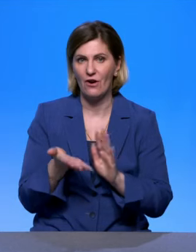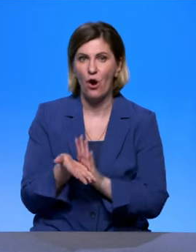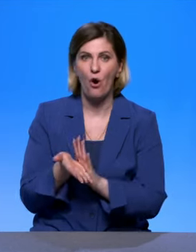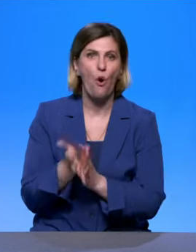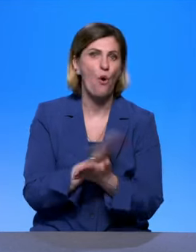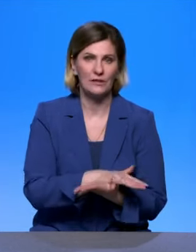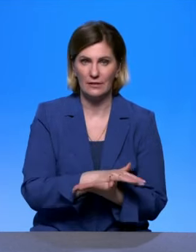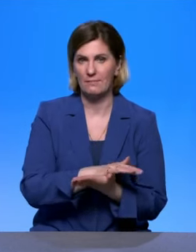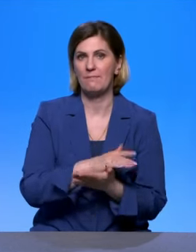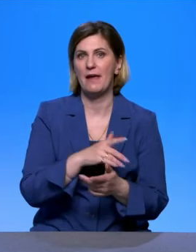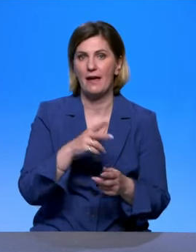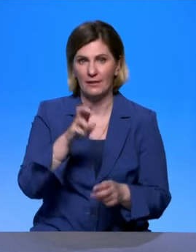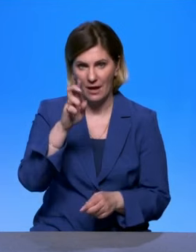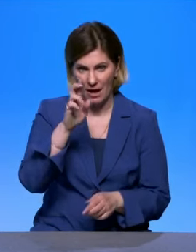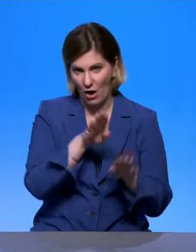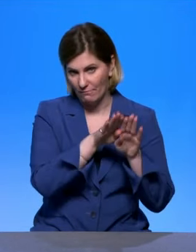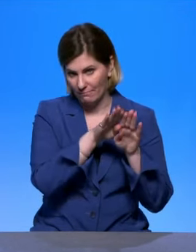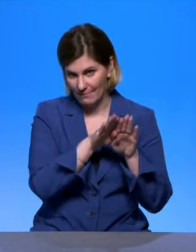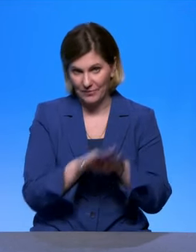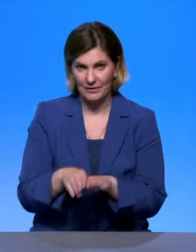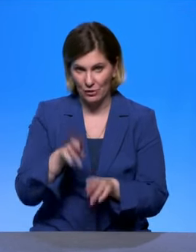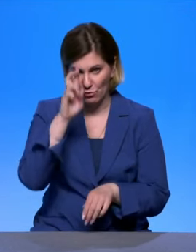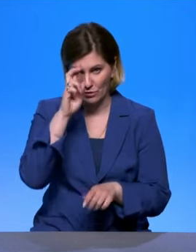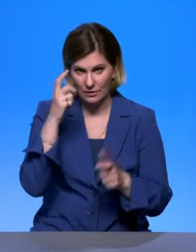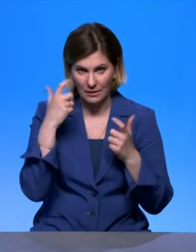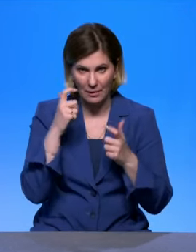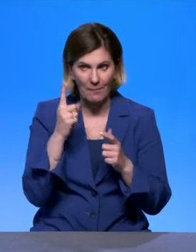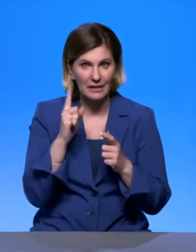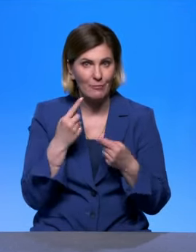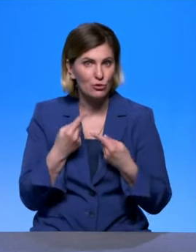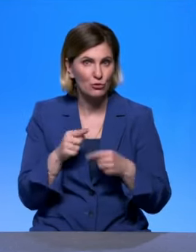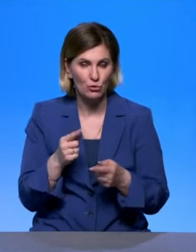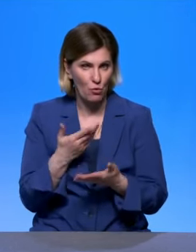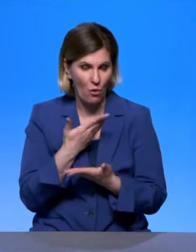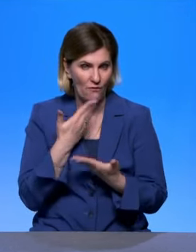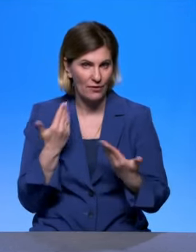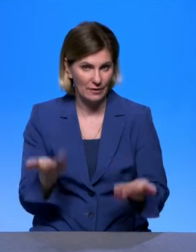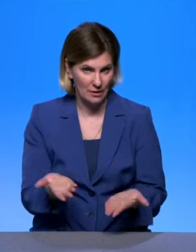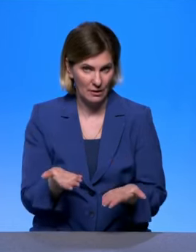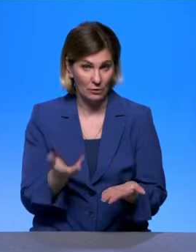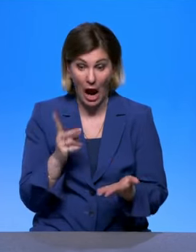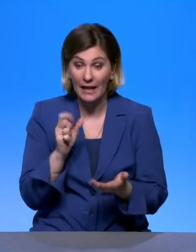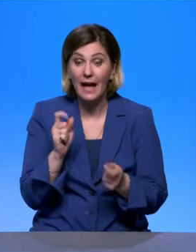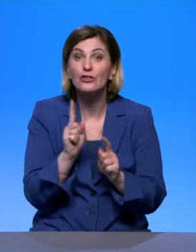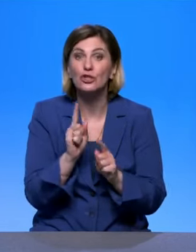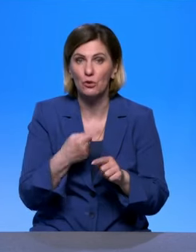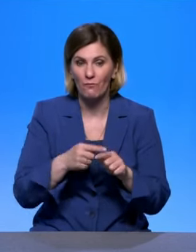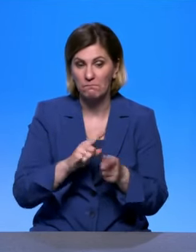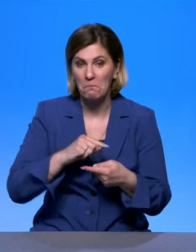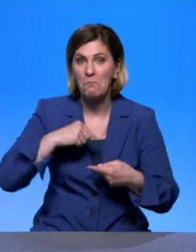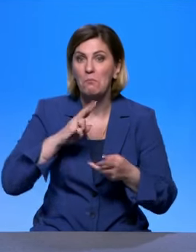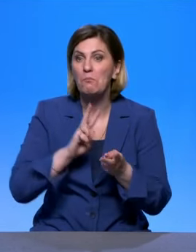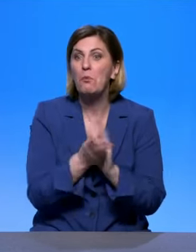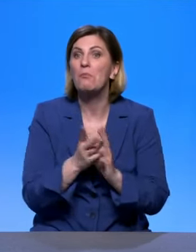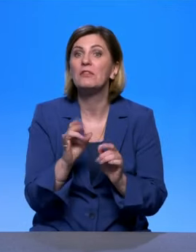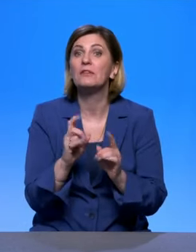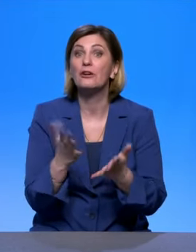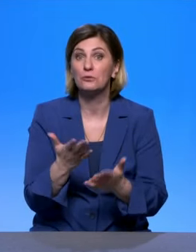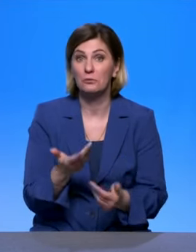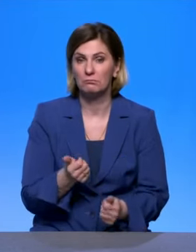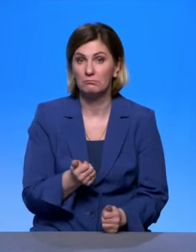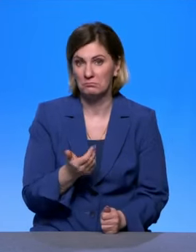что другого-то у нас пока ничего не придумано. Но было раньше. Но вот на что заменить-то, вот, например, предлагают? Ну а как было раньше? Так